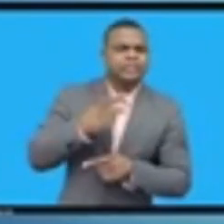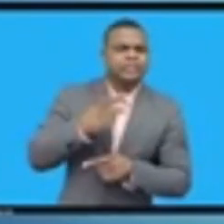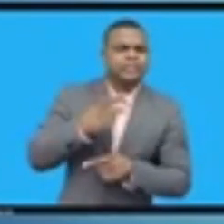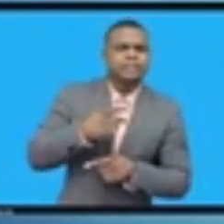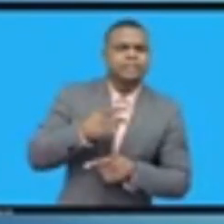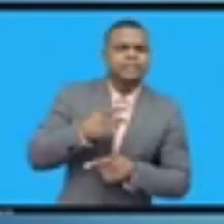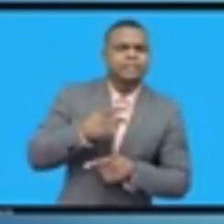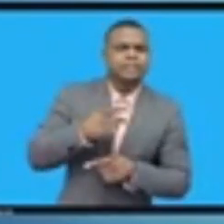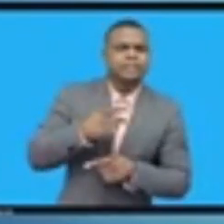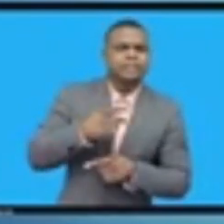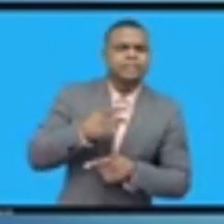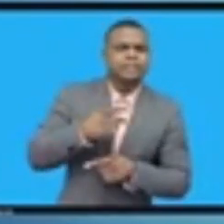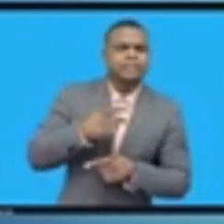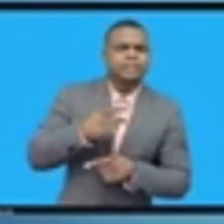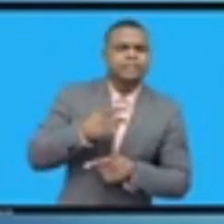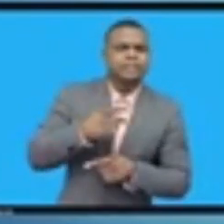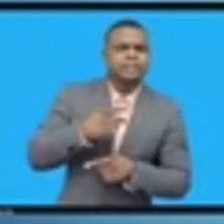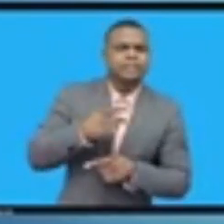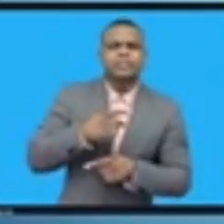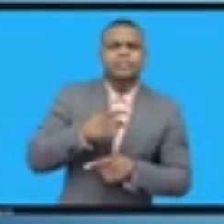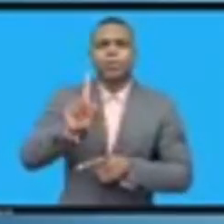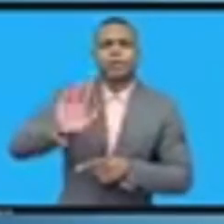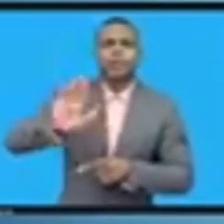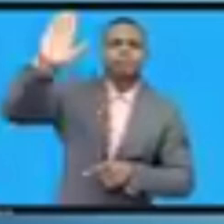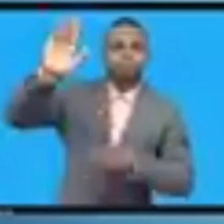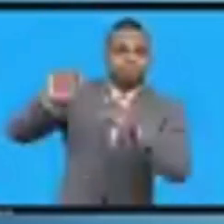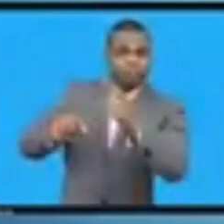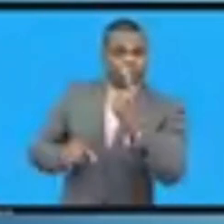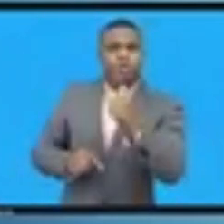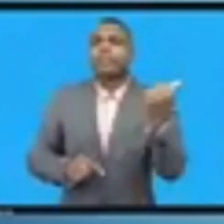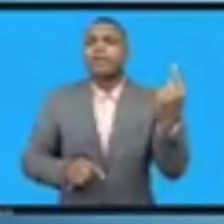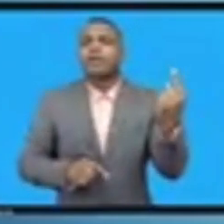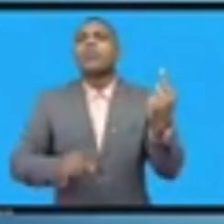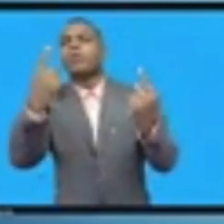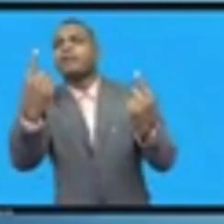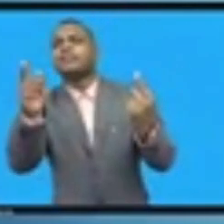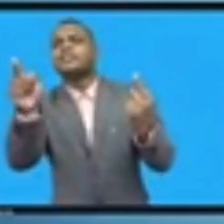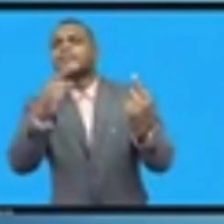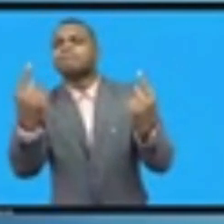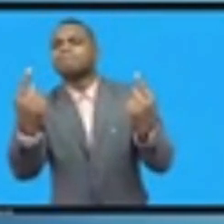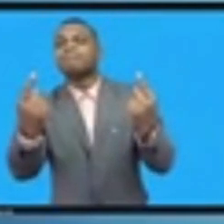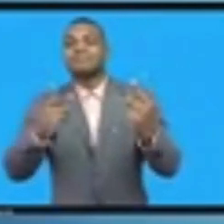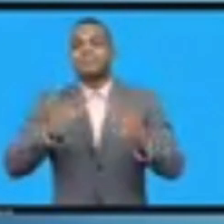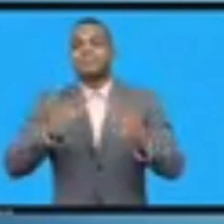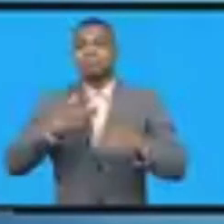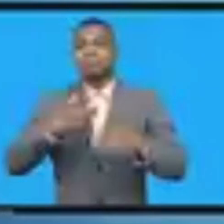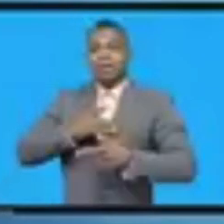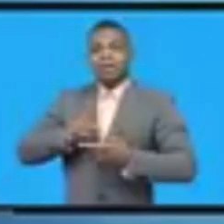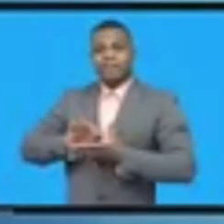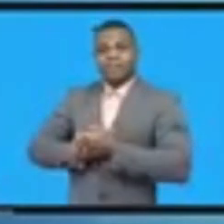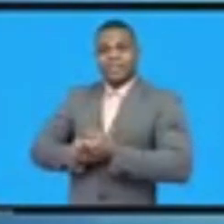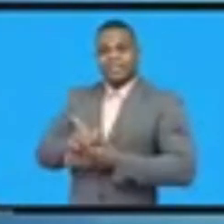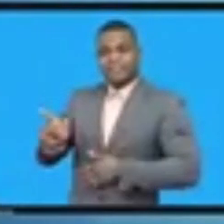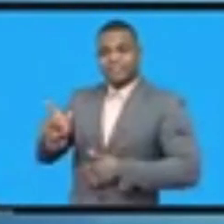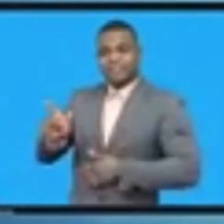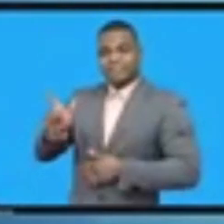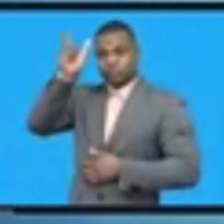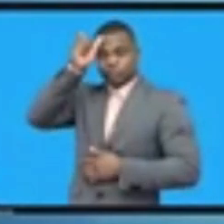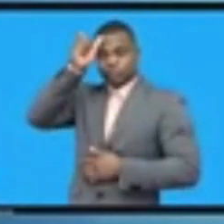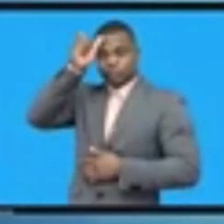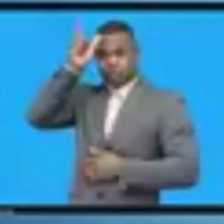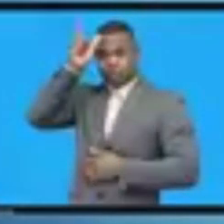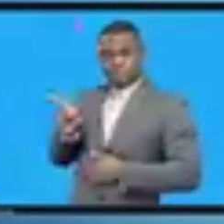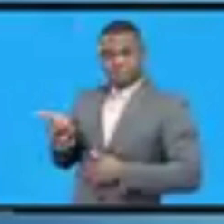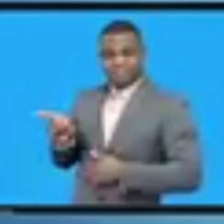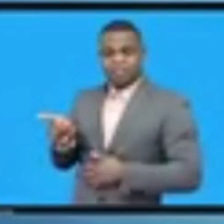会议呢？有人举手了，那么我们的这个很多人都举手了。